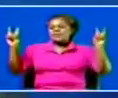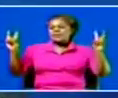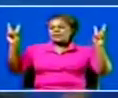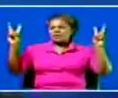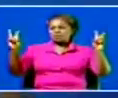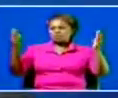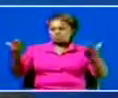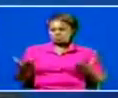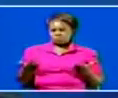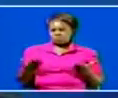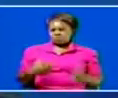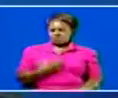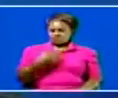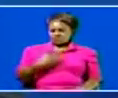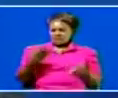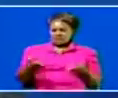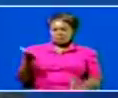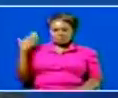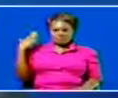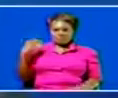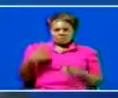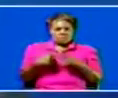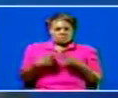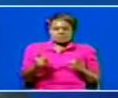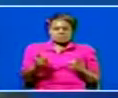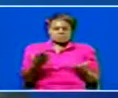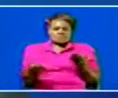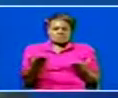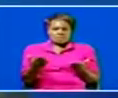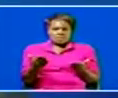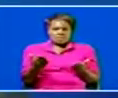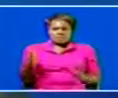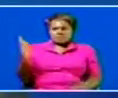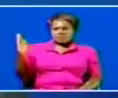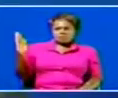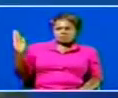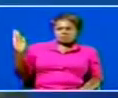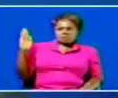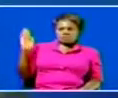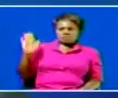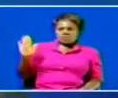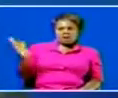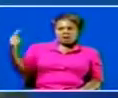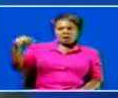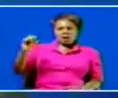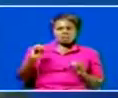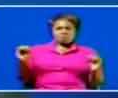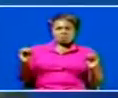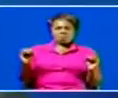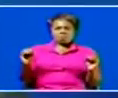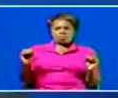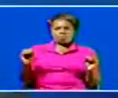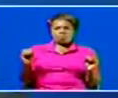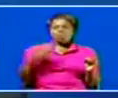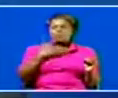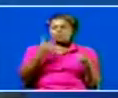tunajileta. Tulikuwa tuje na mgeni wetu leo hapa mtazamaji, lakini labda kutokamana na hofu ya usalama wake hatoweza kujitokeza